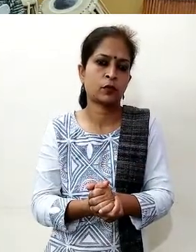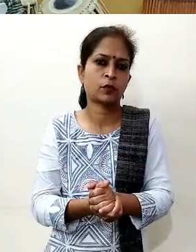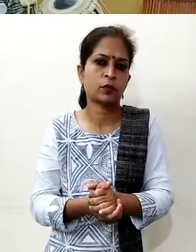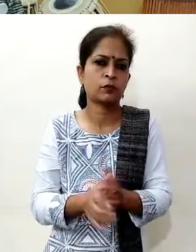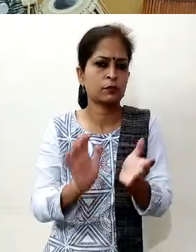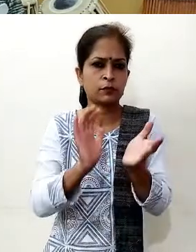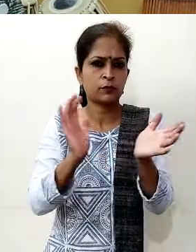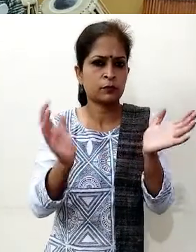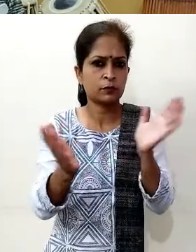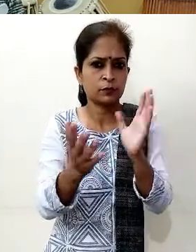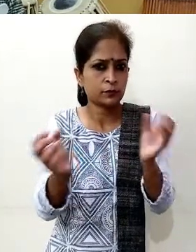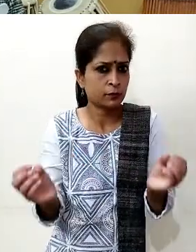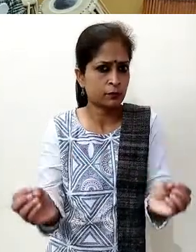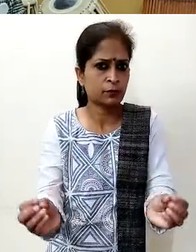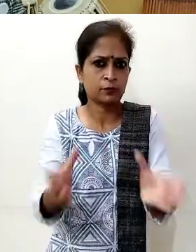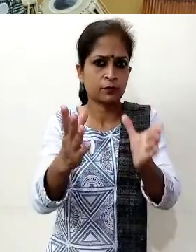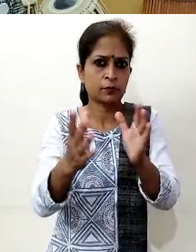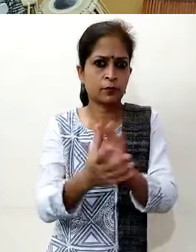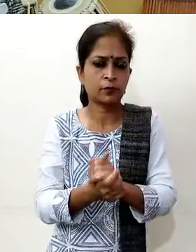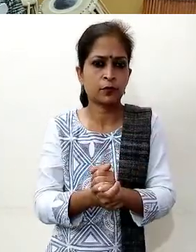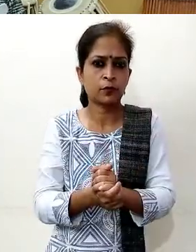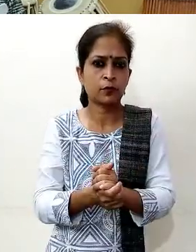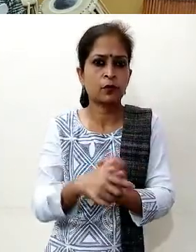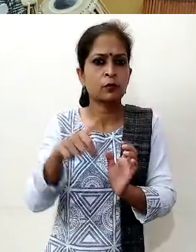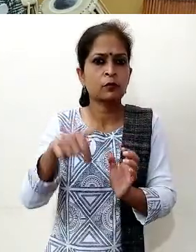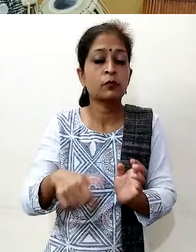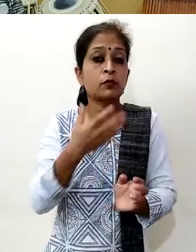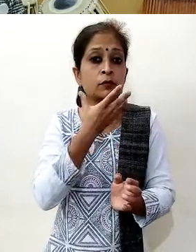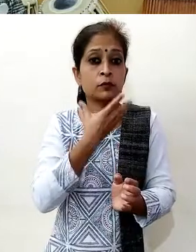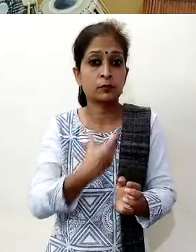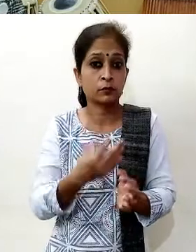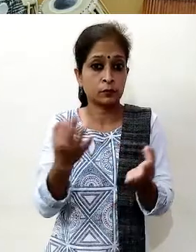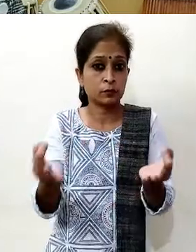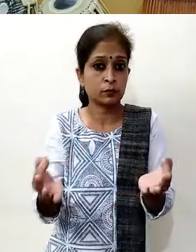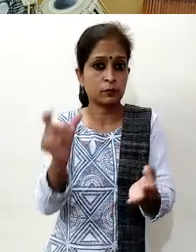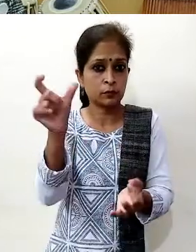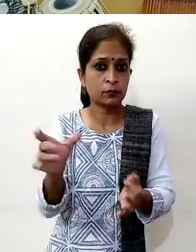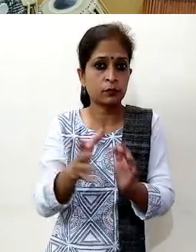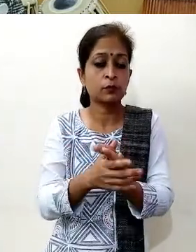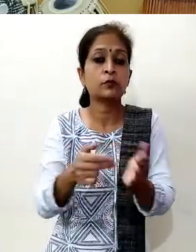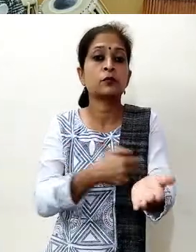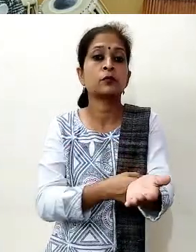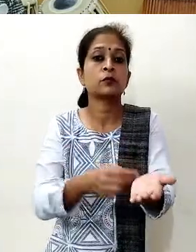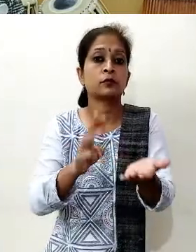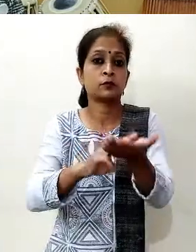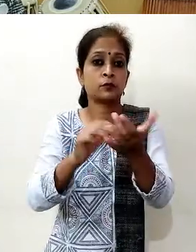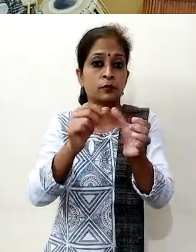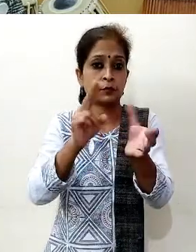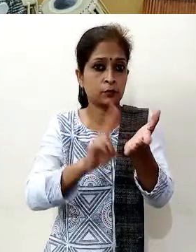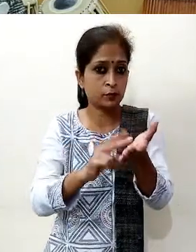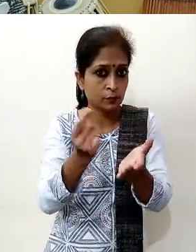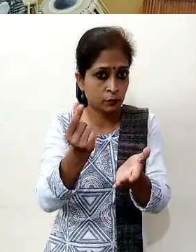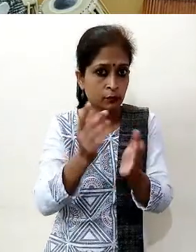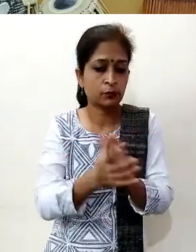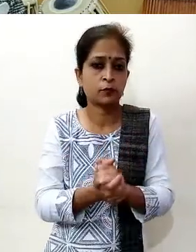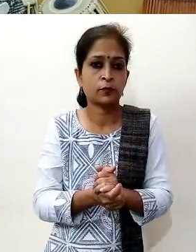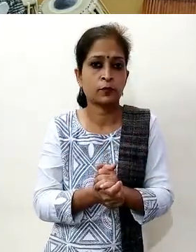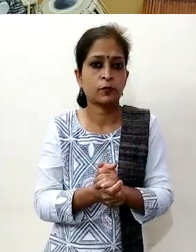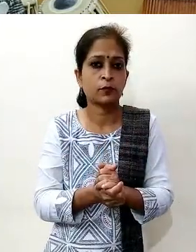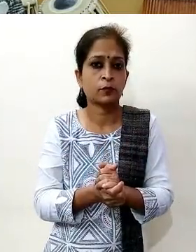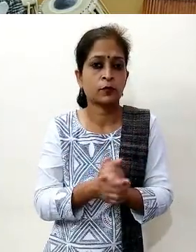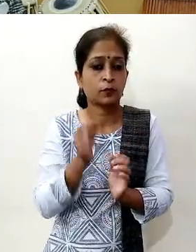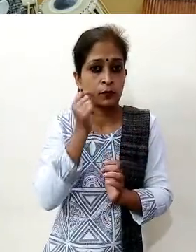सृष्टि शुरू होने वाली थी और एक ऋषि थे मनु महाराज, जो